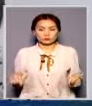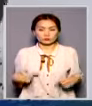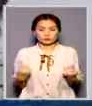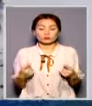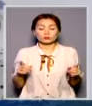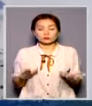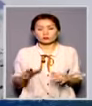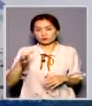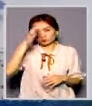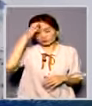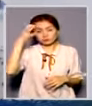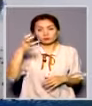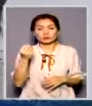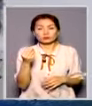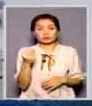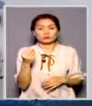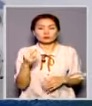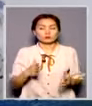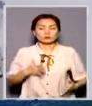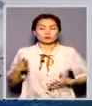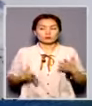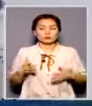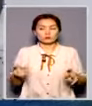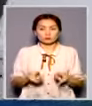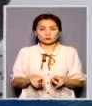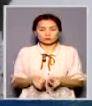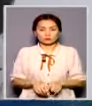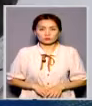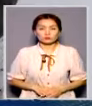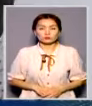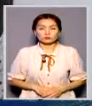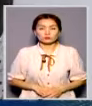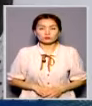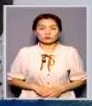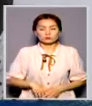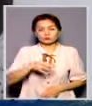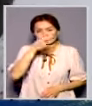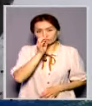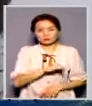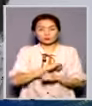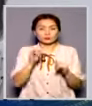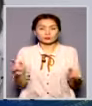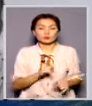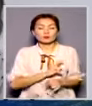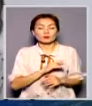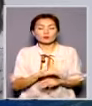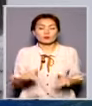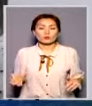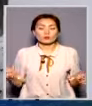развивались не только образовательно, но и энергетически, чтобы были талантливы. Ждем